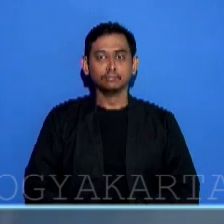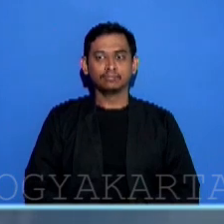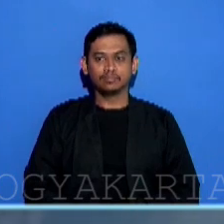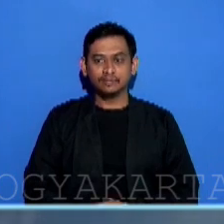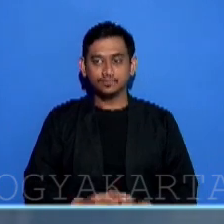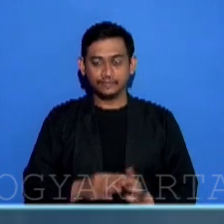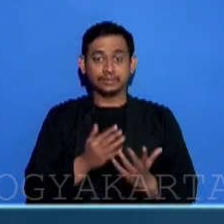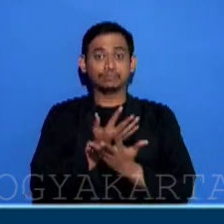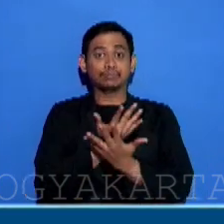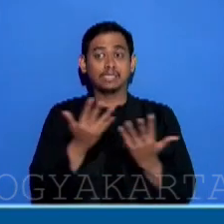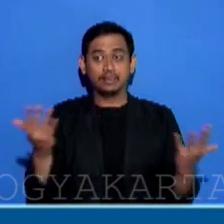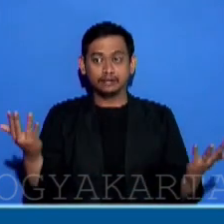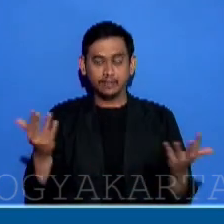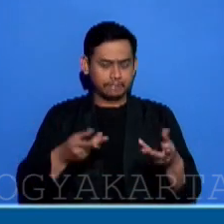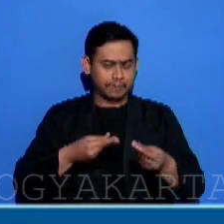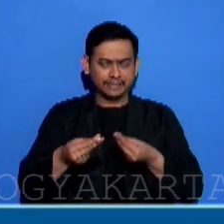ekonomiangang